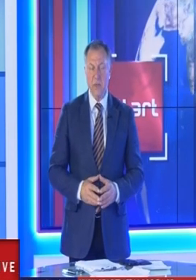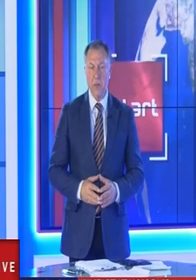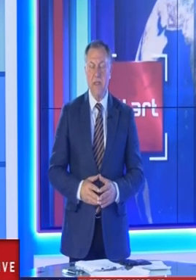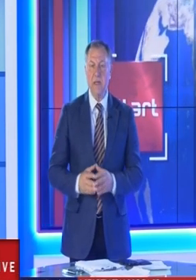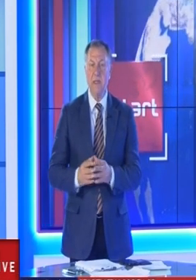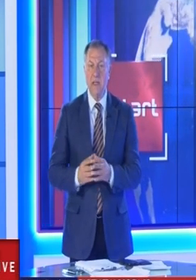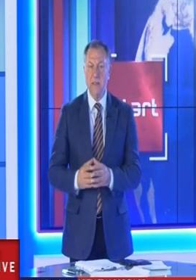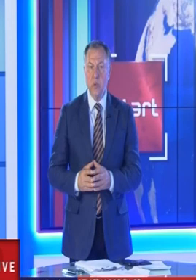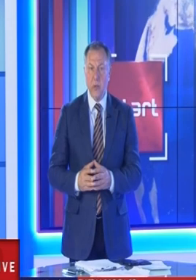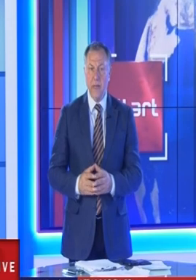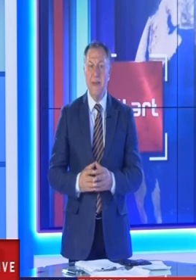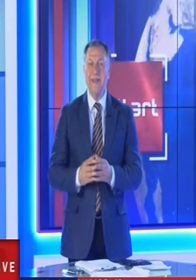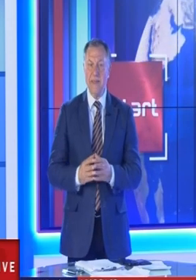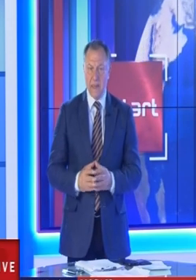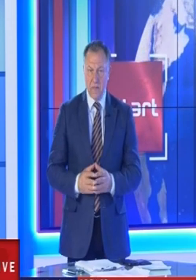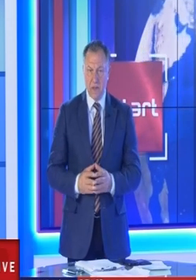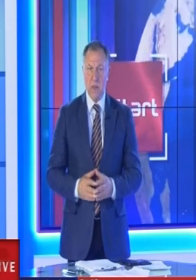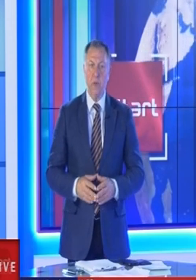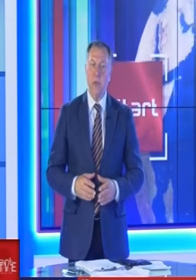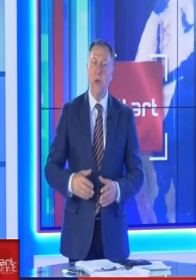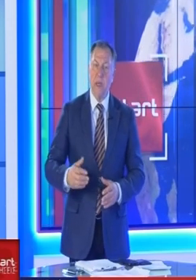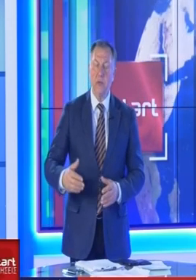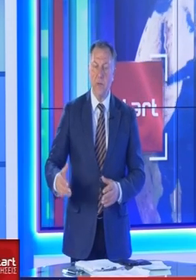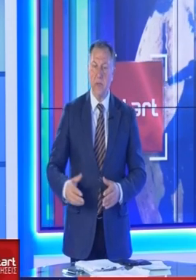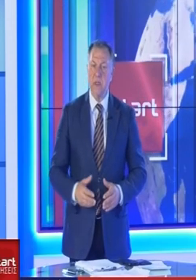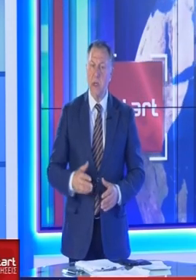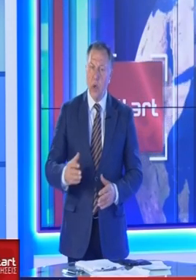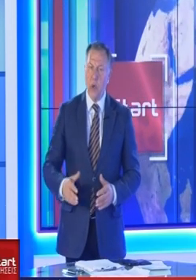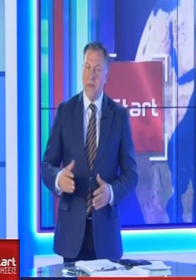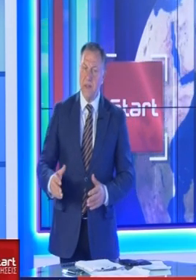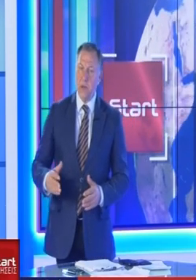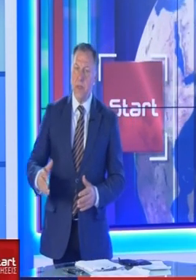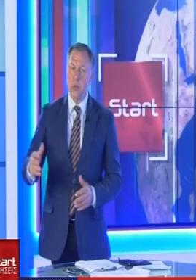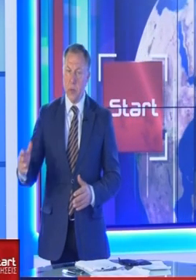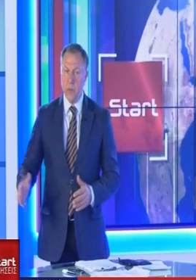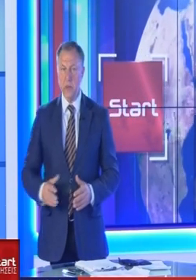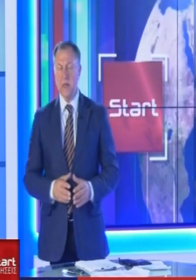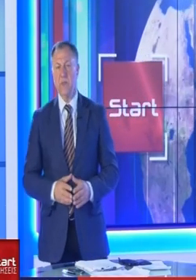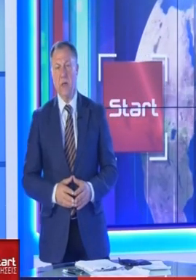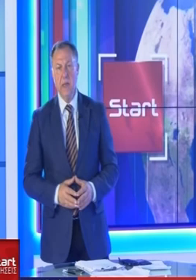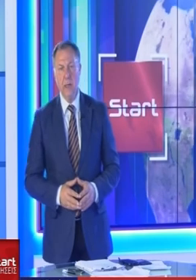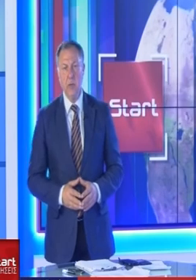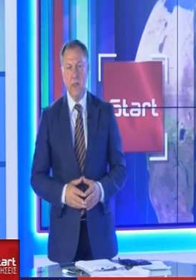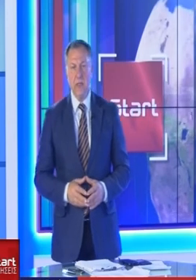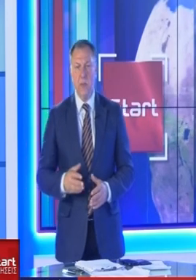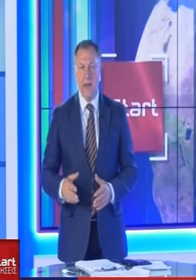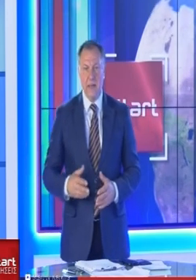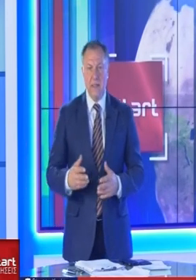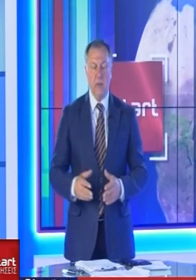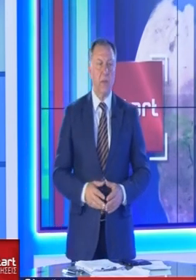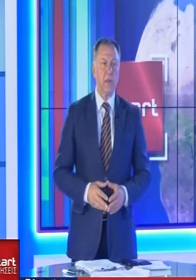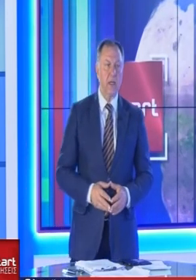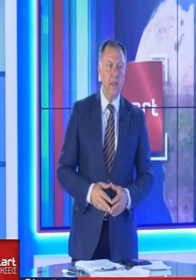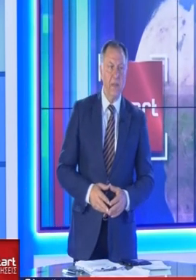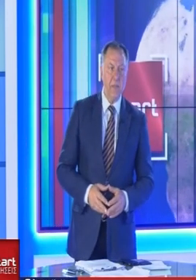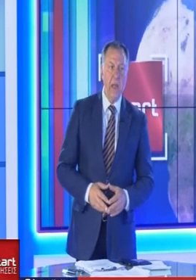βιομηχανικές πολιτείες το κλίμα της ύφεσης, το οποίο έχει τροφοδοτήσει όλα αυτά τα οποία το προηγούμενο διάστημα έχουμε δει, έχουμε αναλύσει και